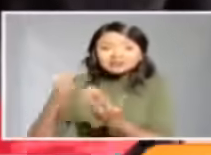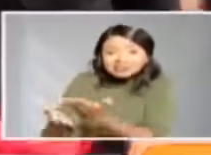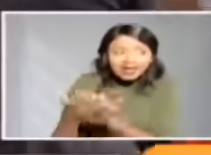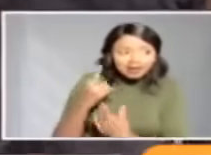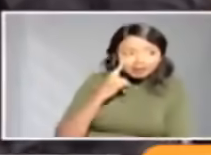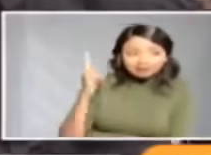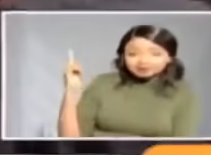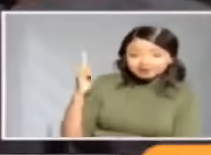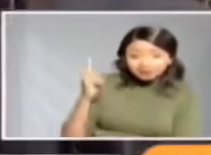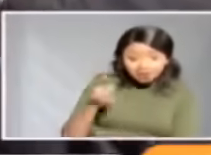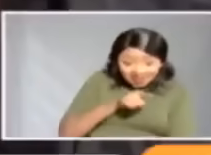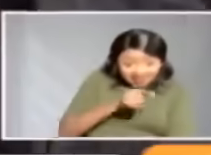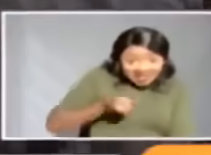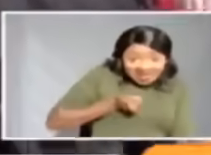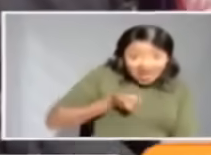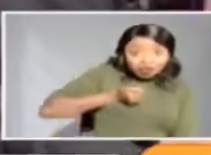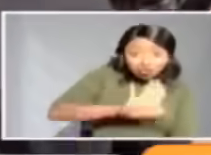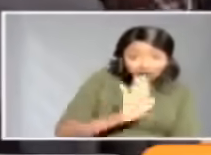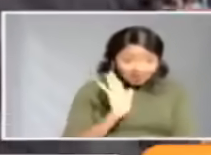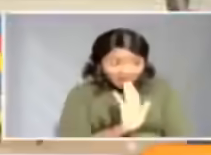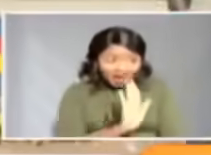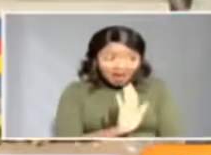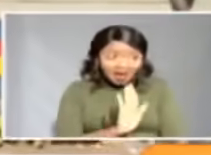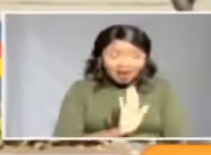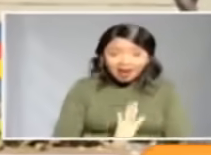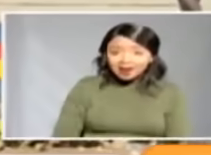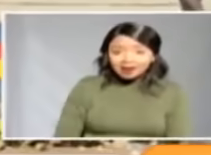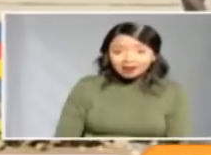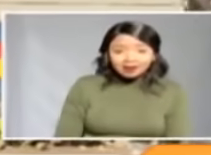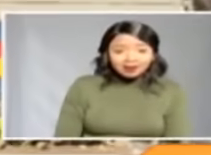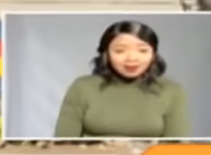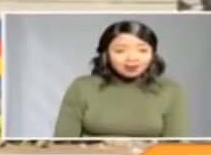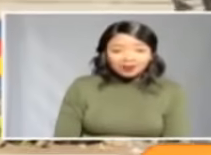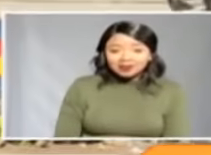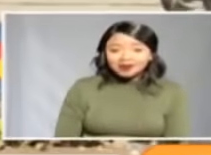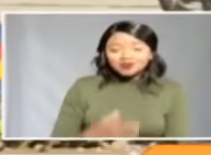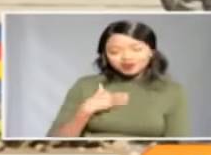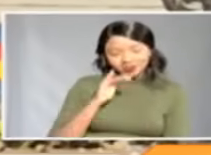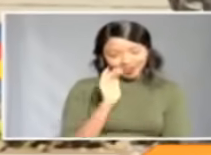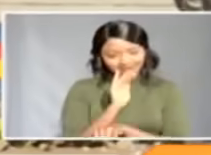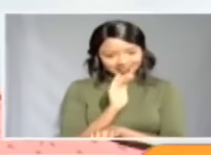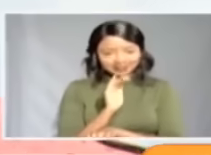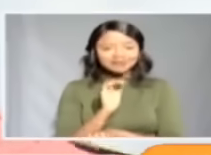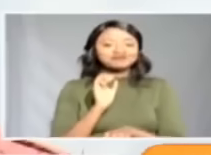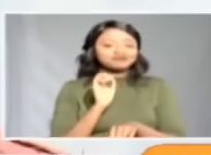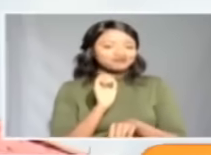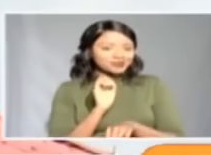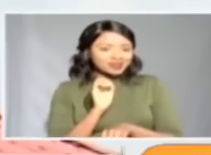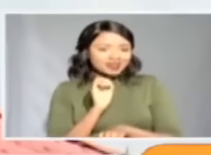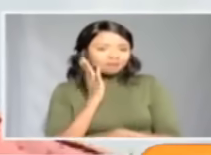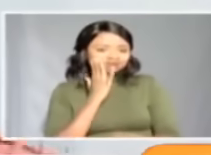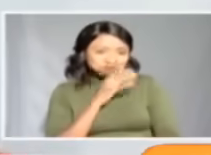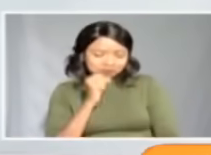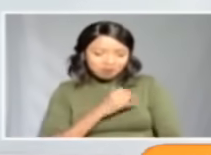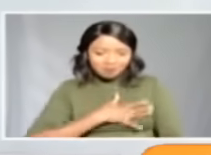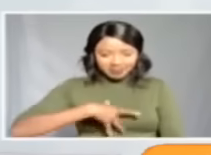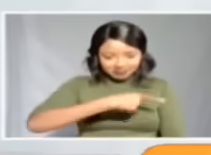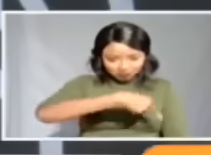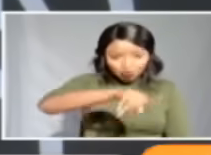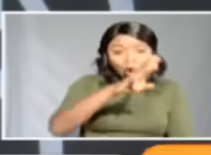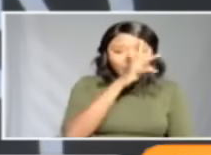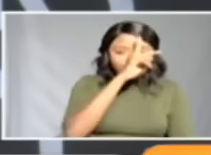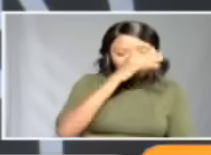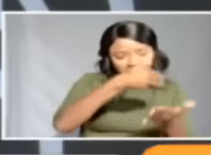is your daughter. Sorry mother. Yes. Tulimshauri nyanyaki kupiga ripoti ya madai ya kunajisiwa kwa mtoto